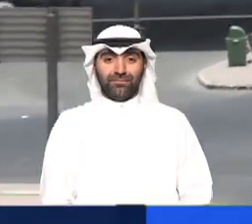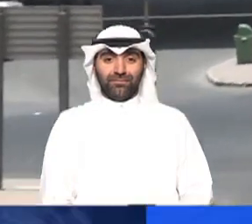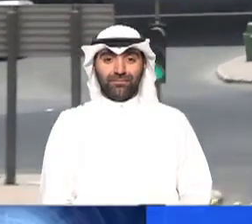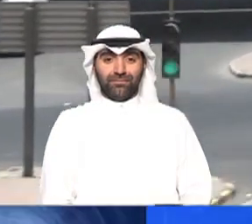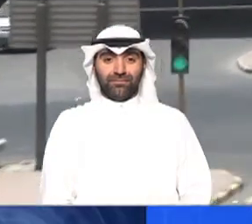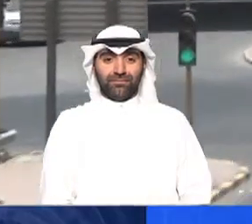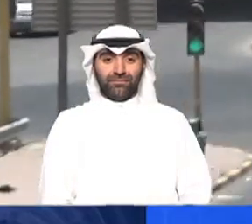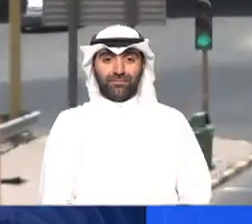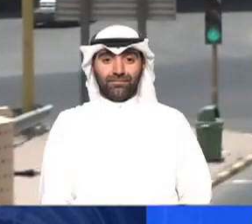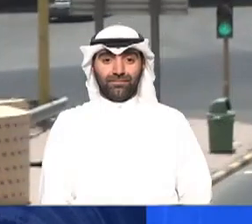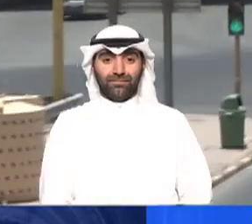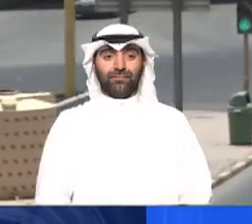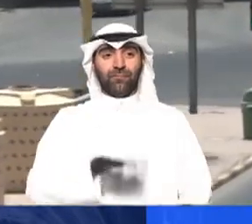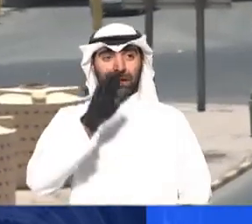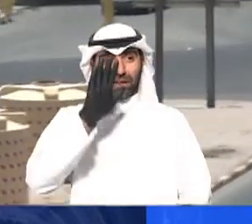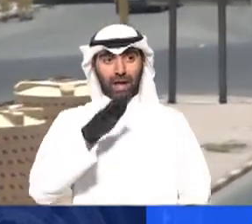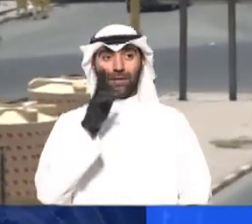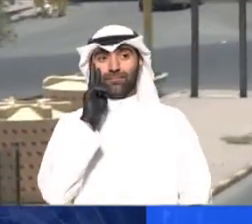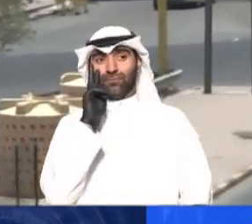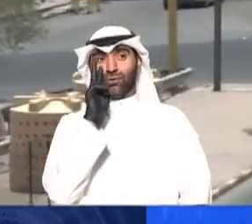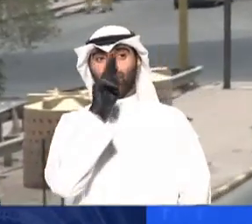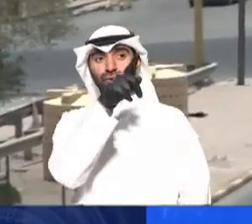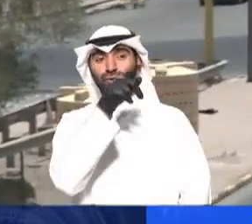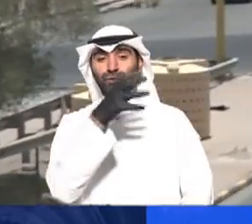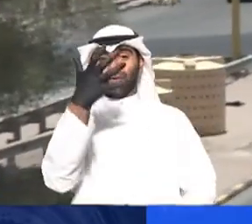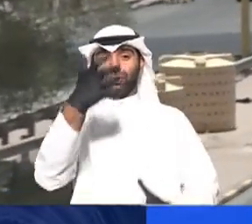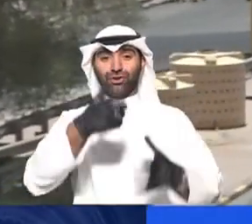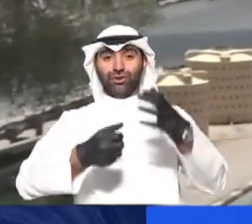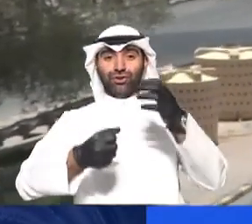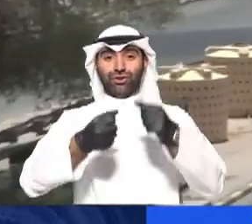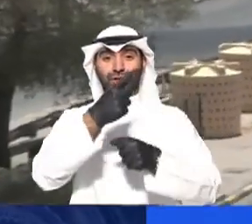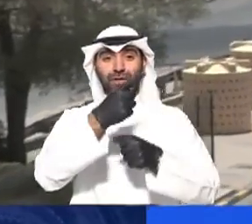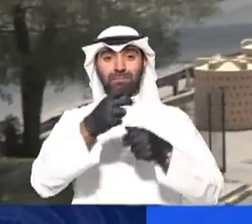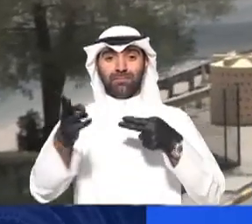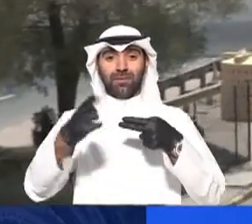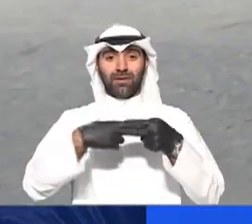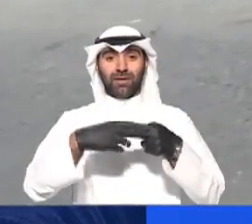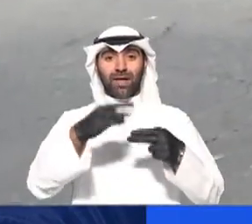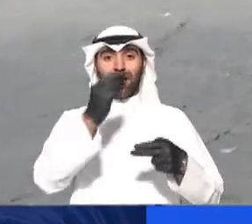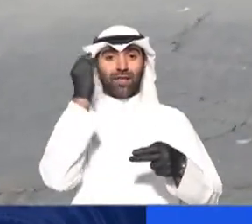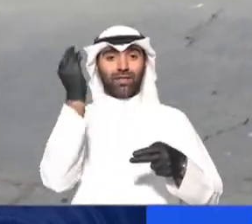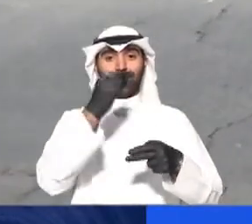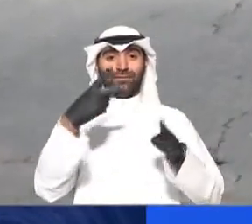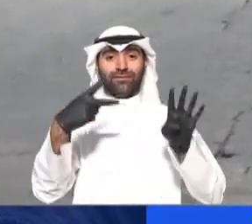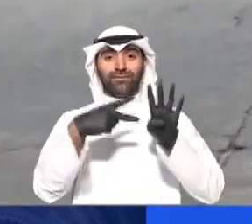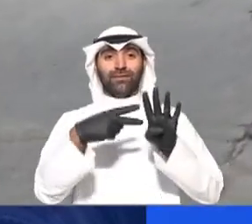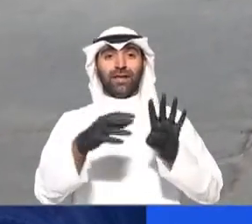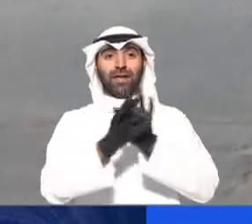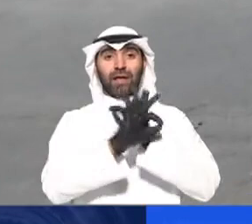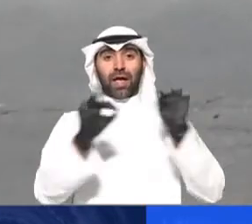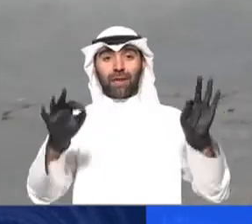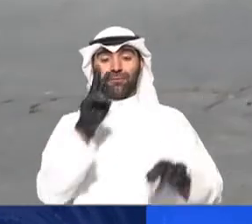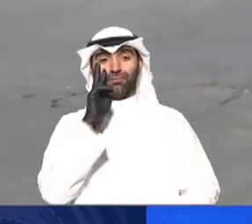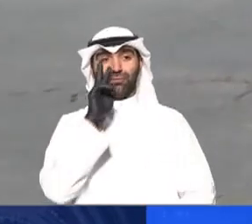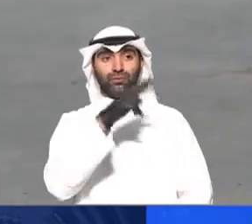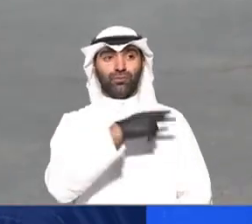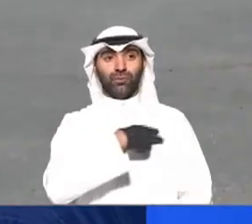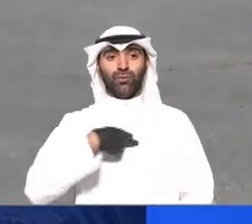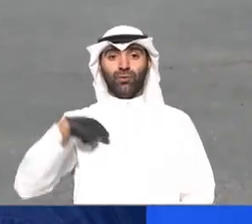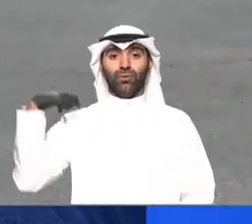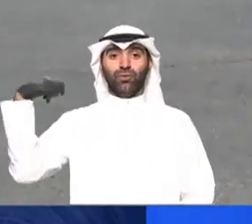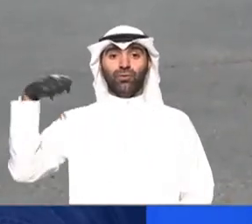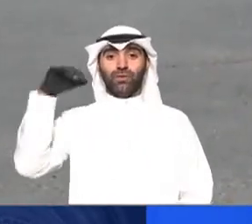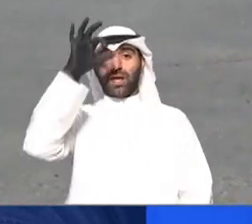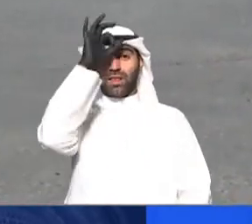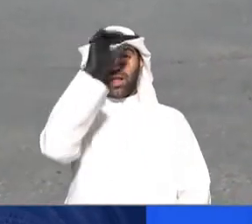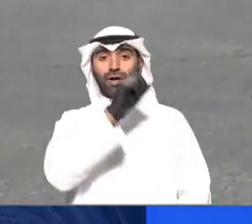هكذا كان المشهد في منطقة جليب الشيوخ المعزولة كليا. رجال وزارة الداخلية يؤمنون المنطقة